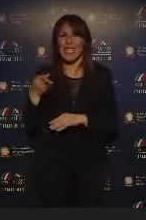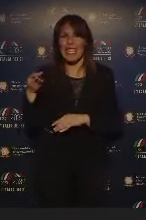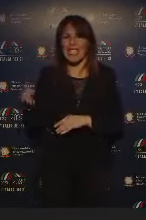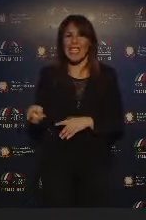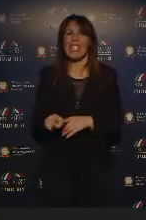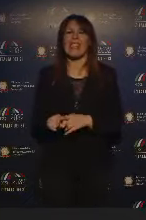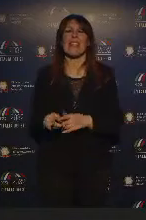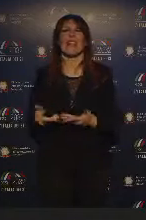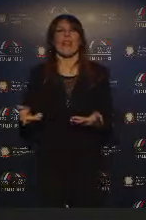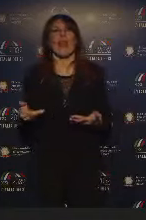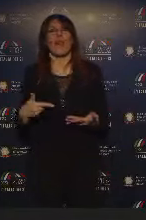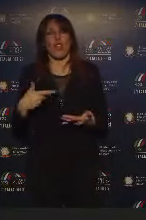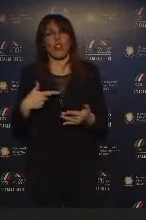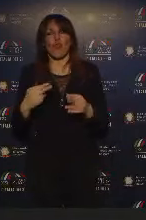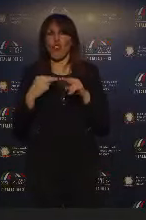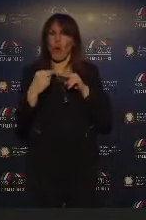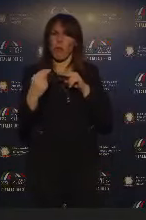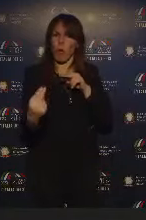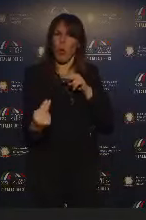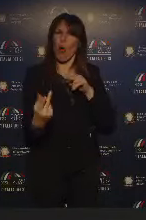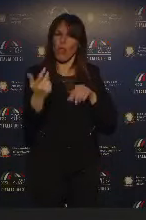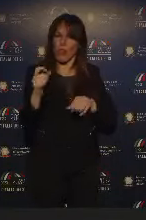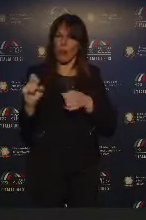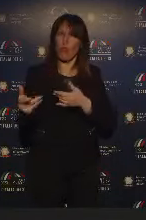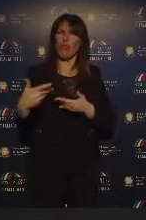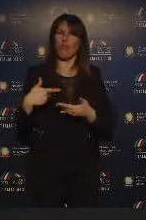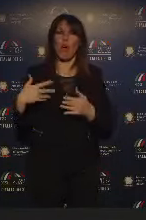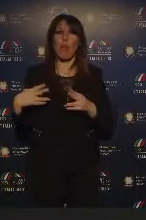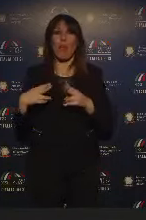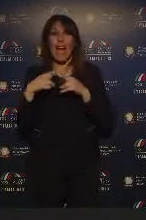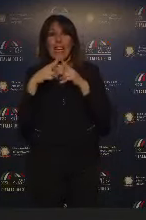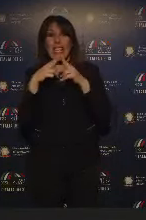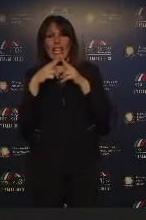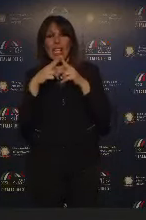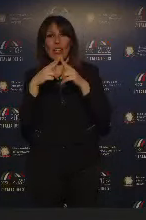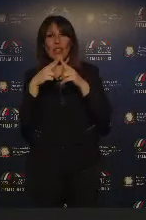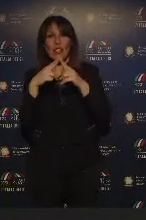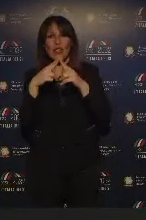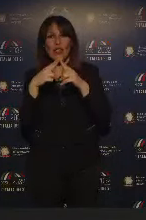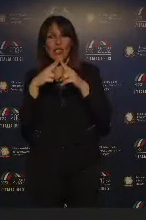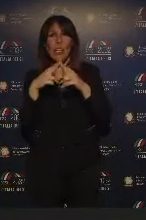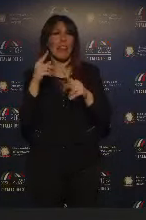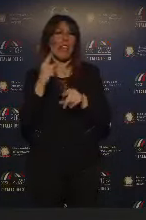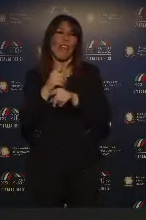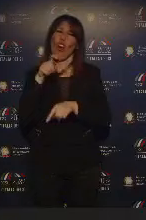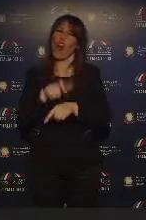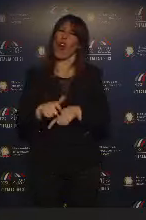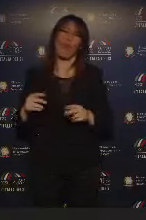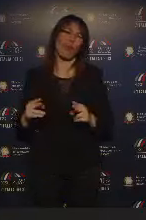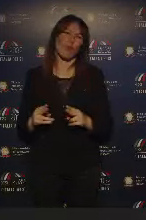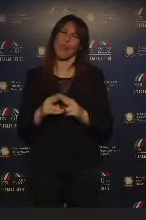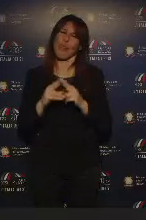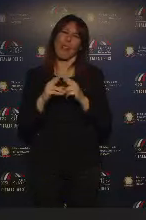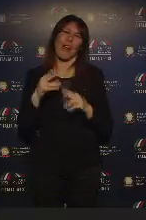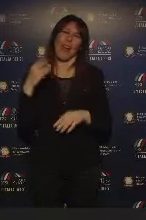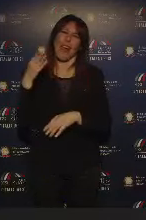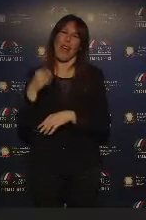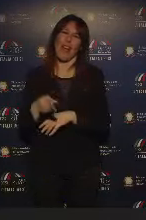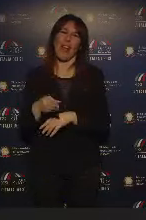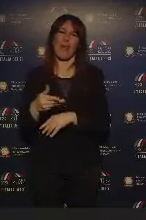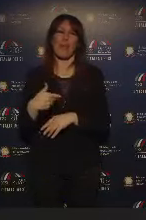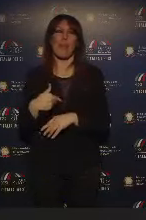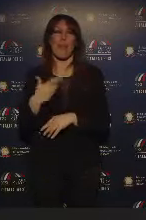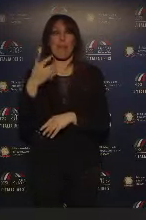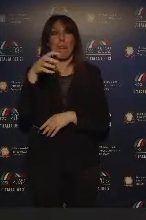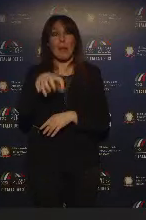c'è il ponte famoso Quando uno va a Parigi non può non andare alla tourel che fu messa lì